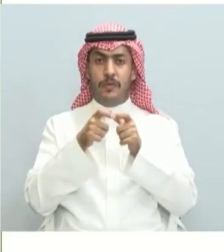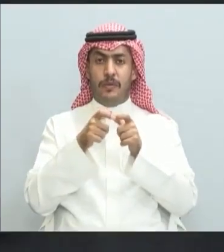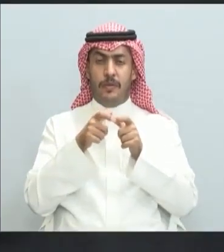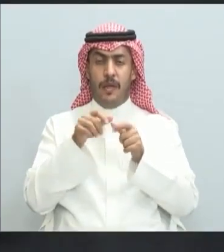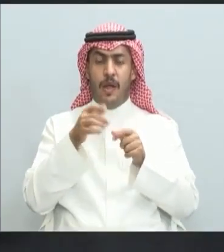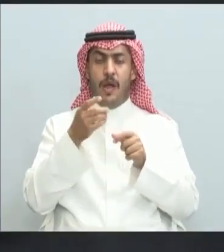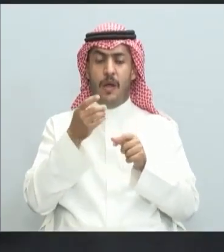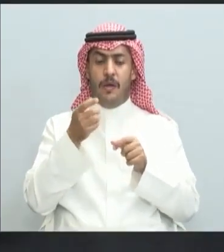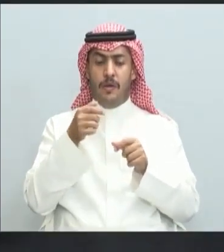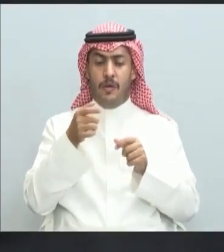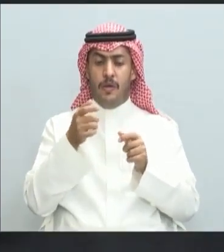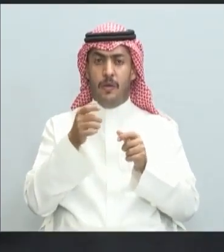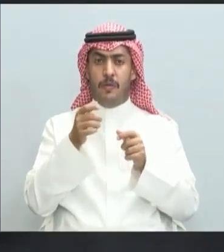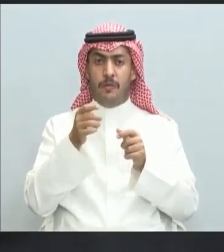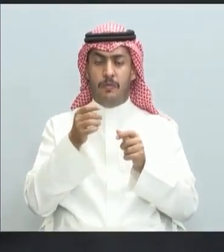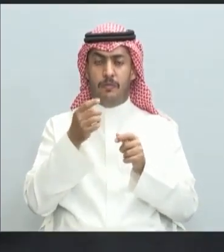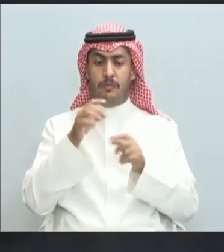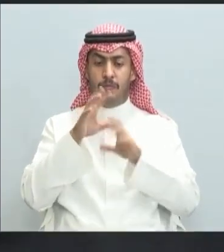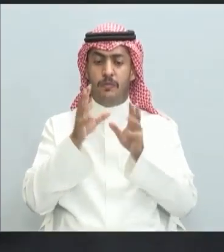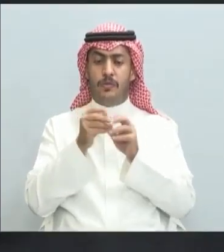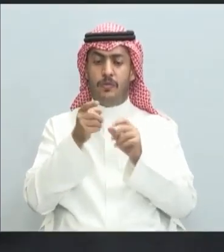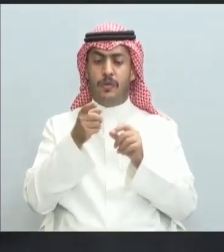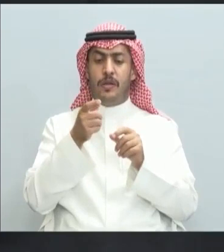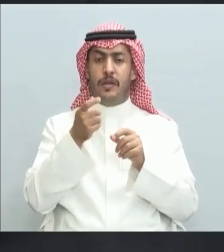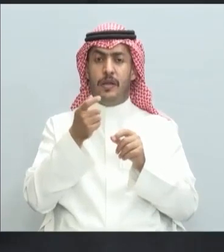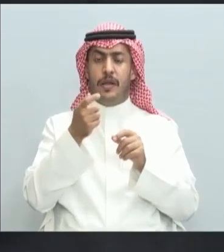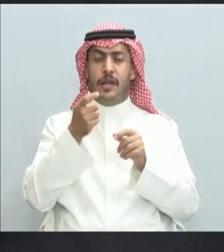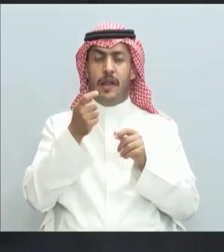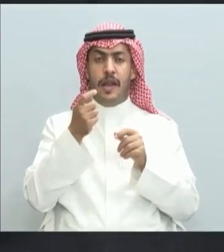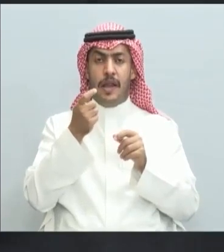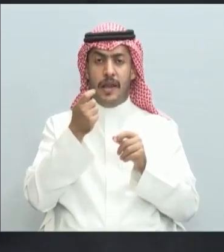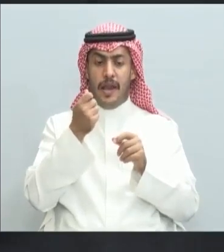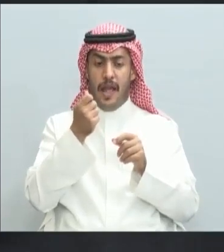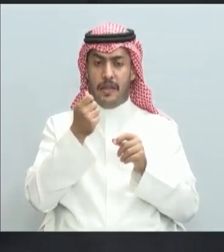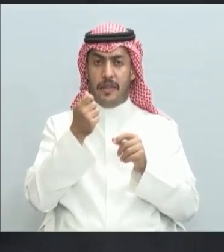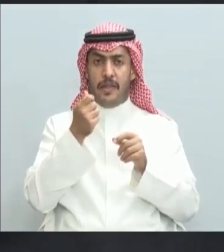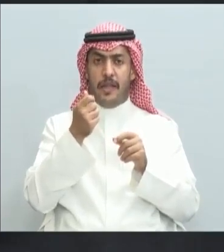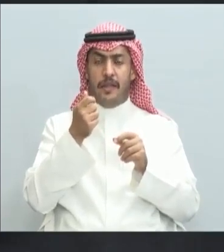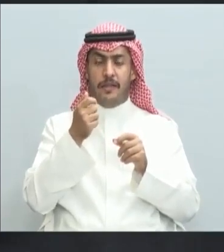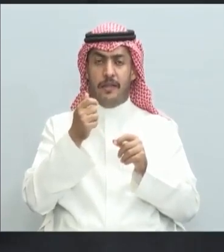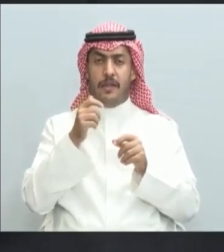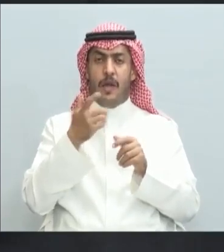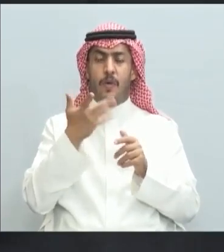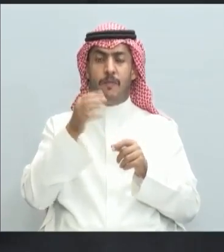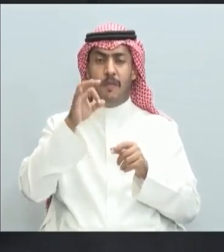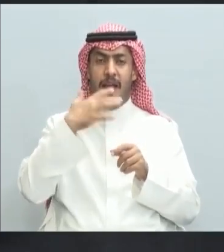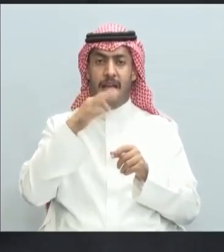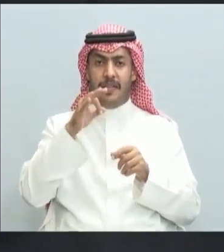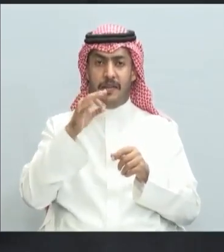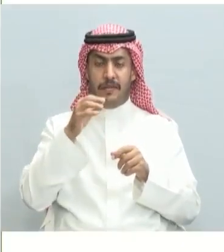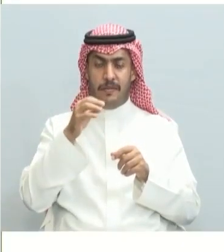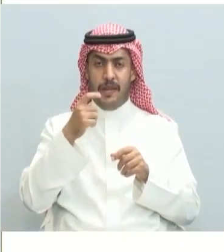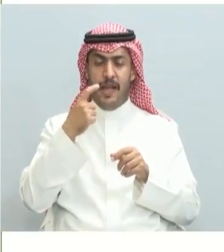مجموع عملات سواء كانت هذه العملات عملات نقديه ام عملات معدنيه يضاف اليها